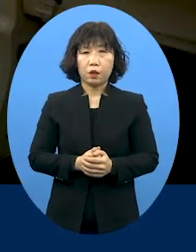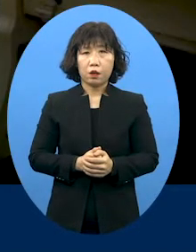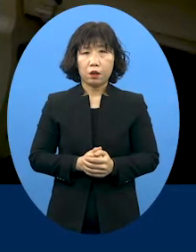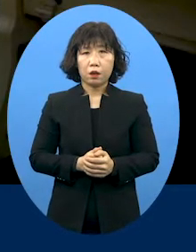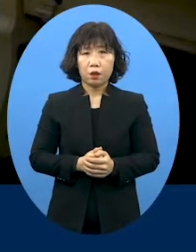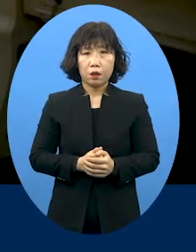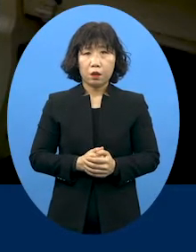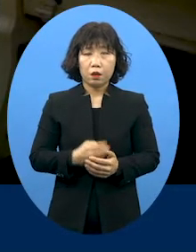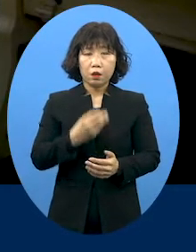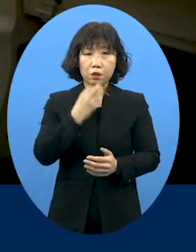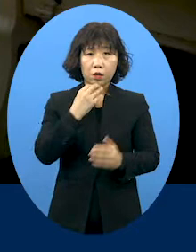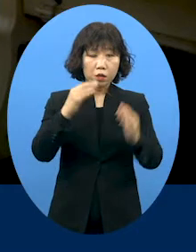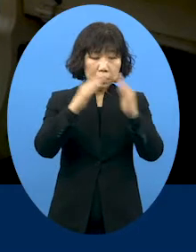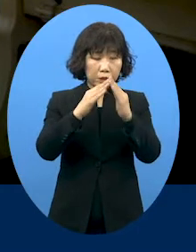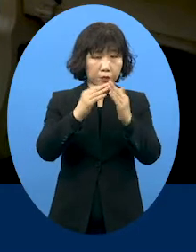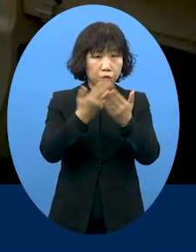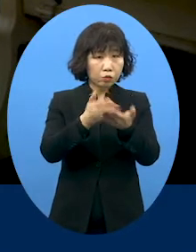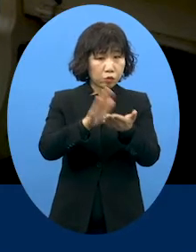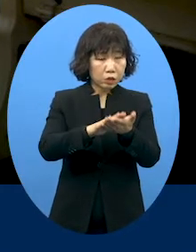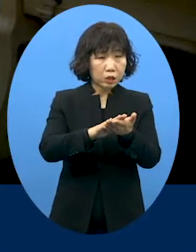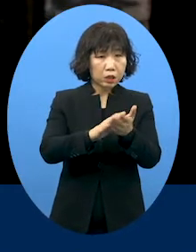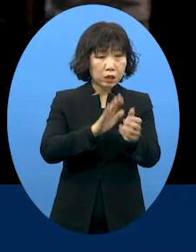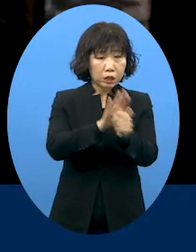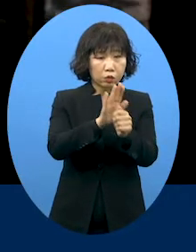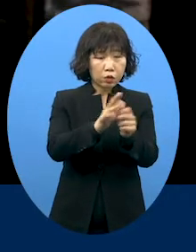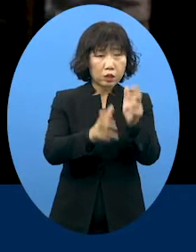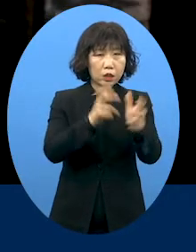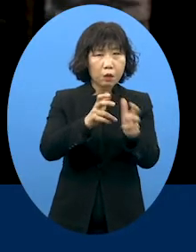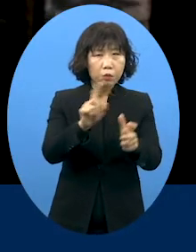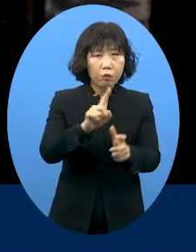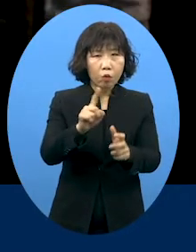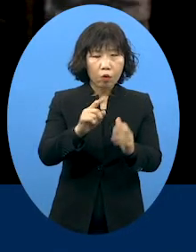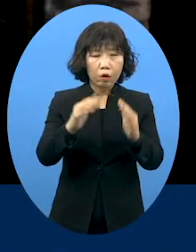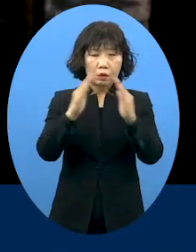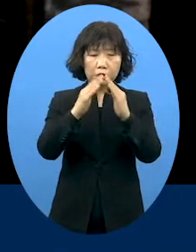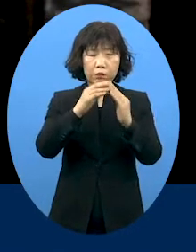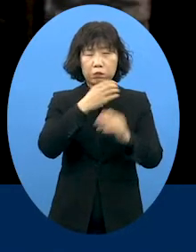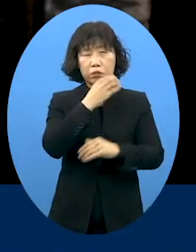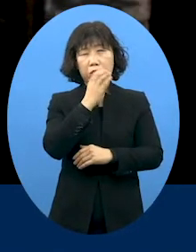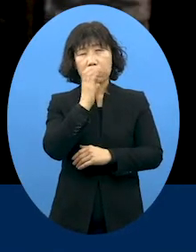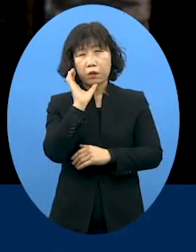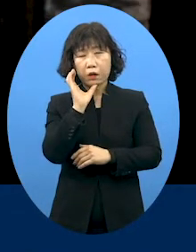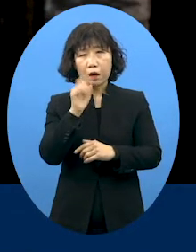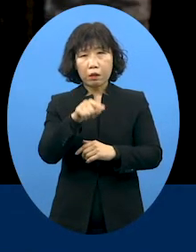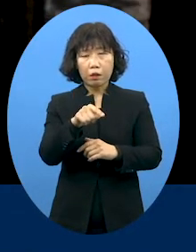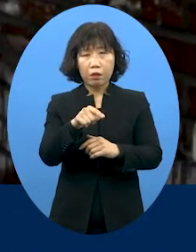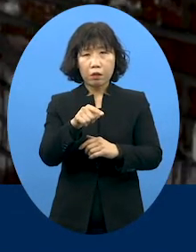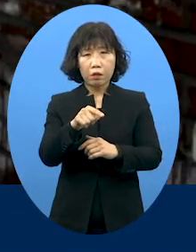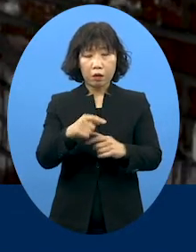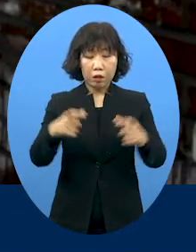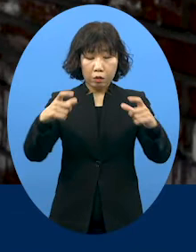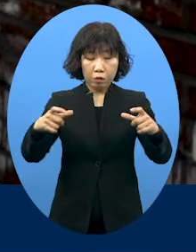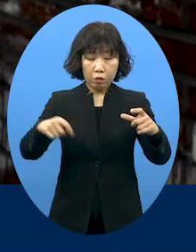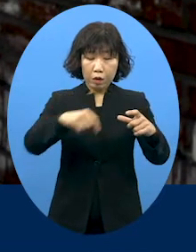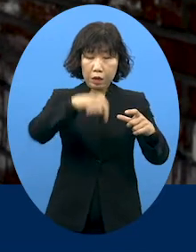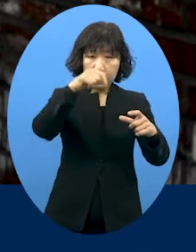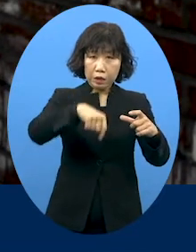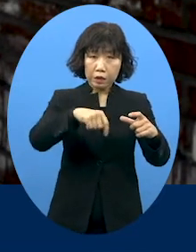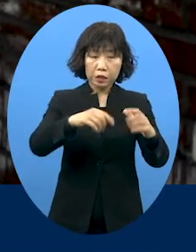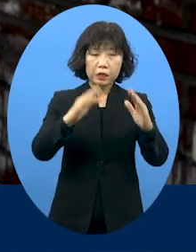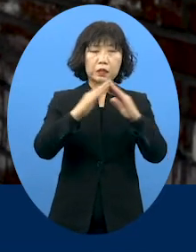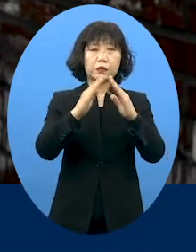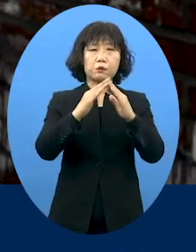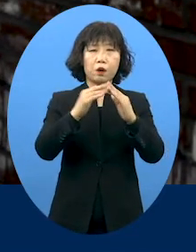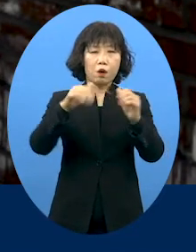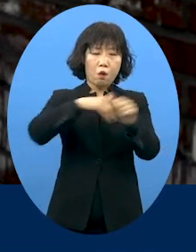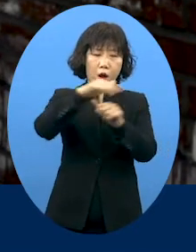서울 가끔 주택 집수리 지원 사업은 관내에 주택 성능 개선 지원 구역에 위치한 노후 저층 주거지의 주거환경과